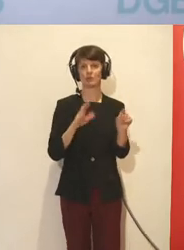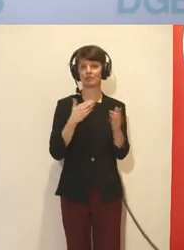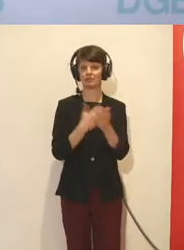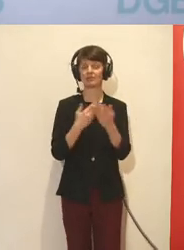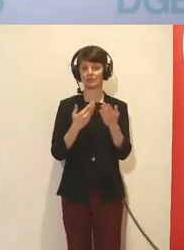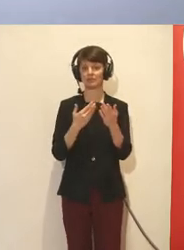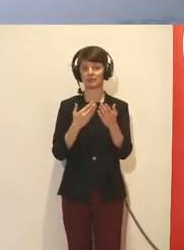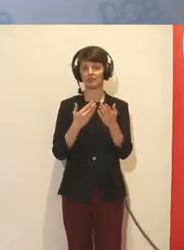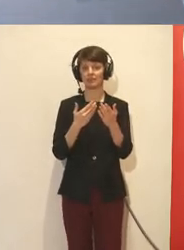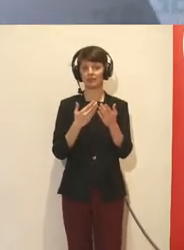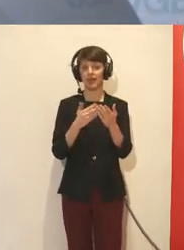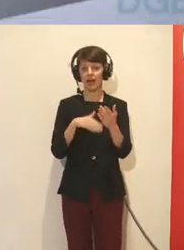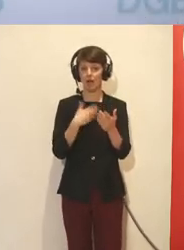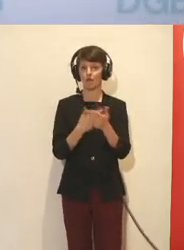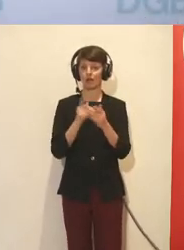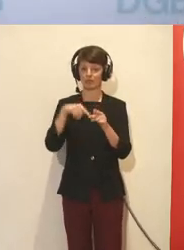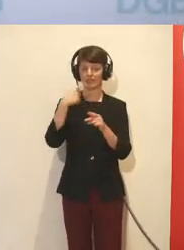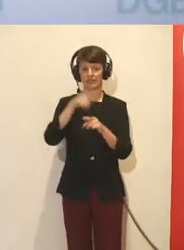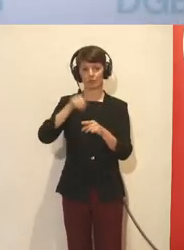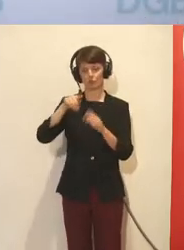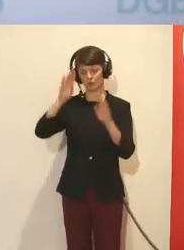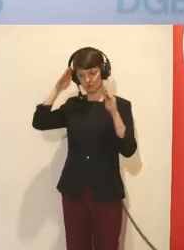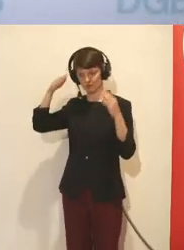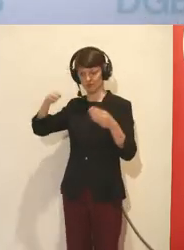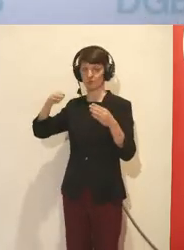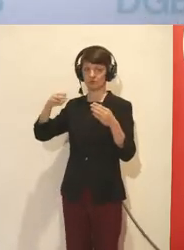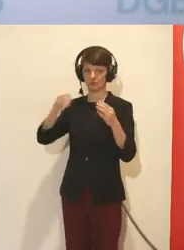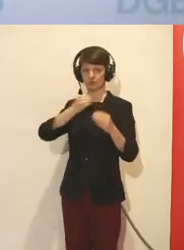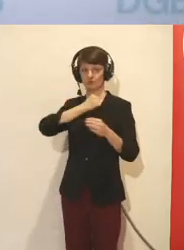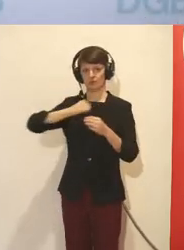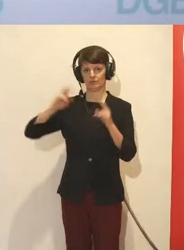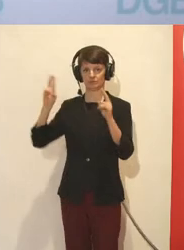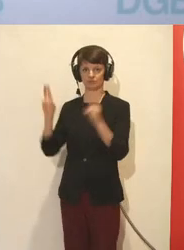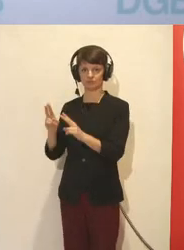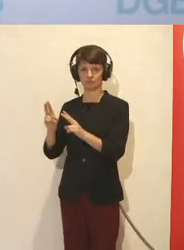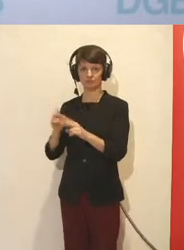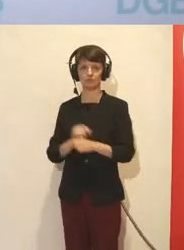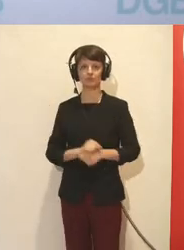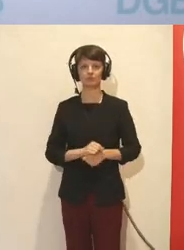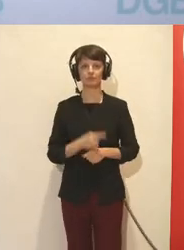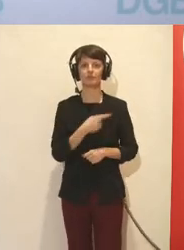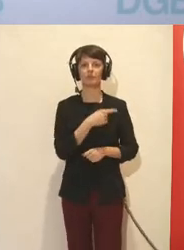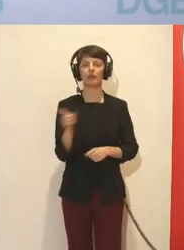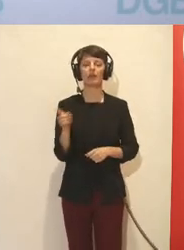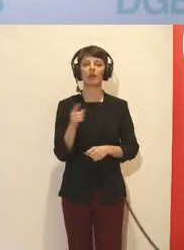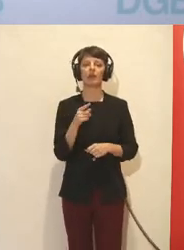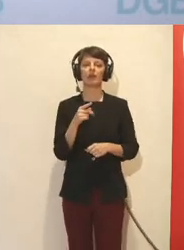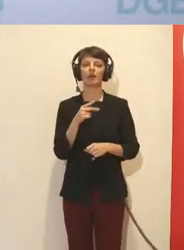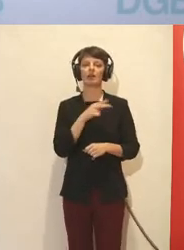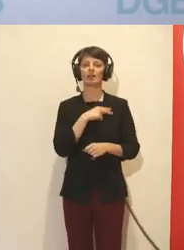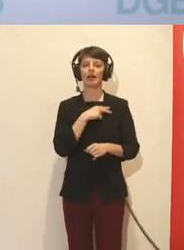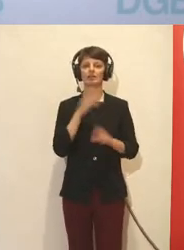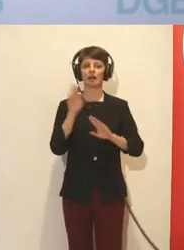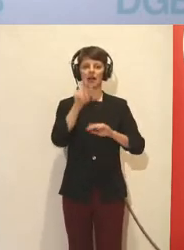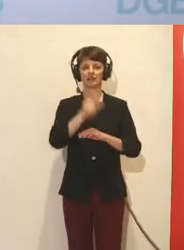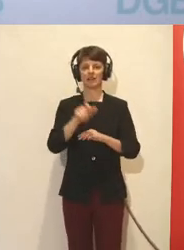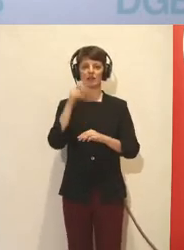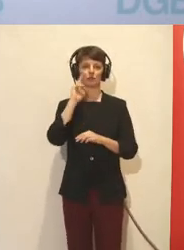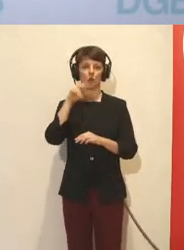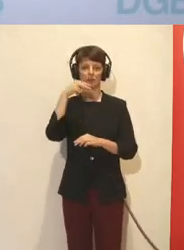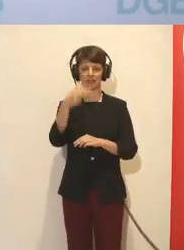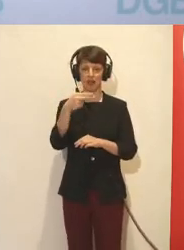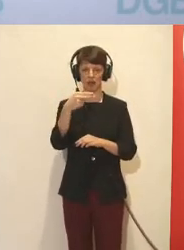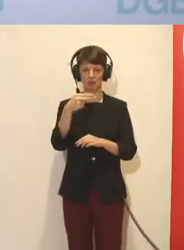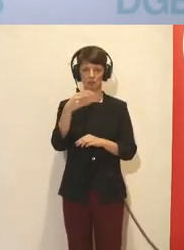monaten anpacken müssen ihr habt frühzeitig den kanzler kandidat nominiert und mit